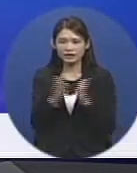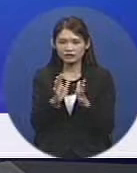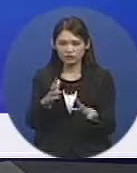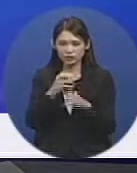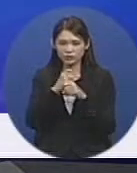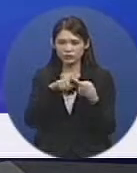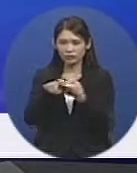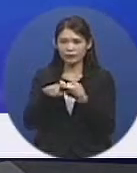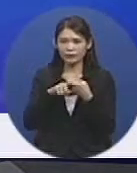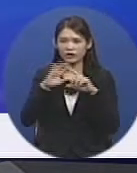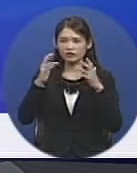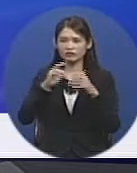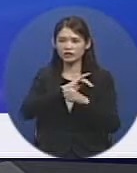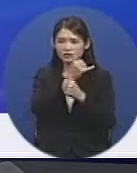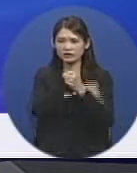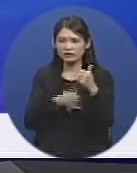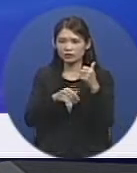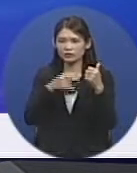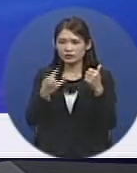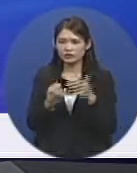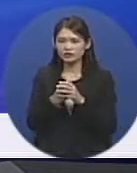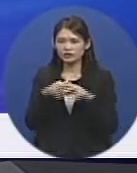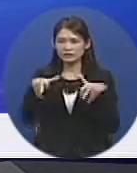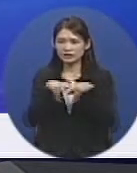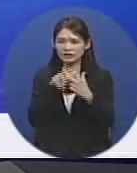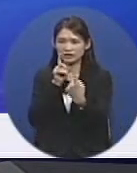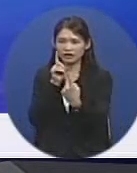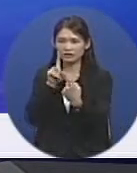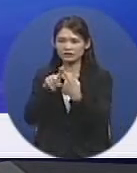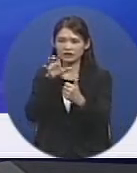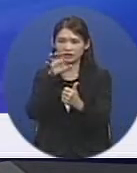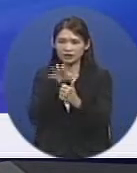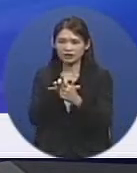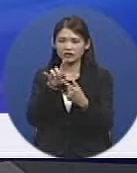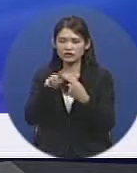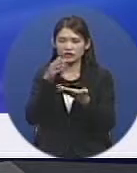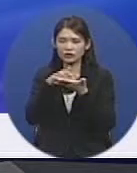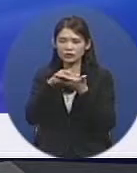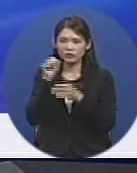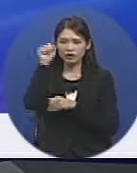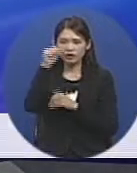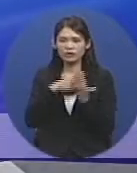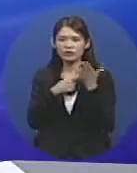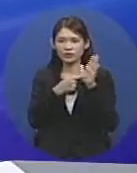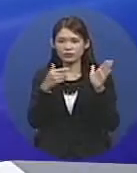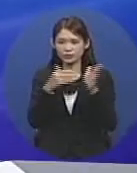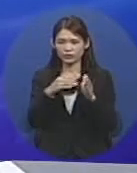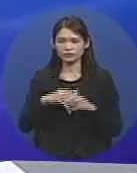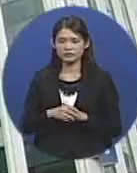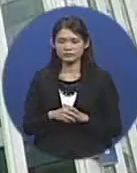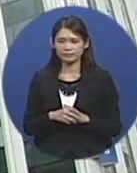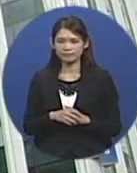총연맹이 국가인권위원회의 인권위원회 장애인 당사자 임명을 의무화할 것을 촉구하는 성명서를 발표했습니다.